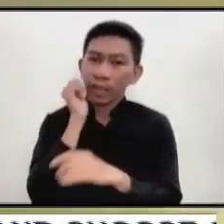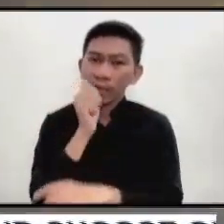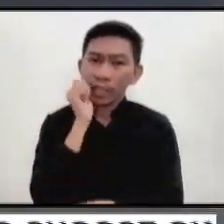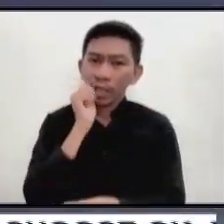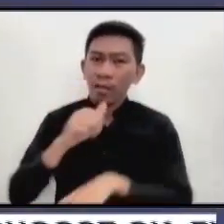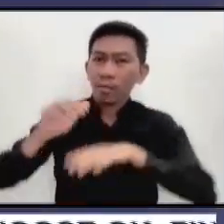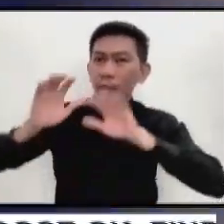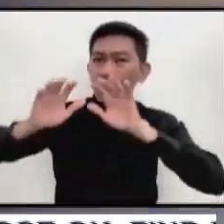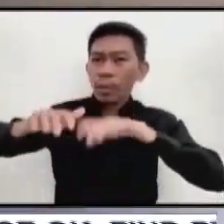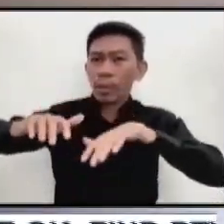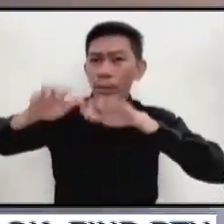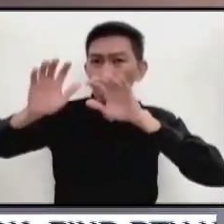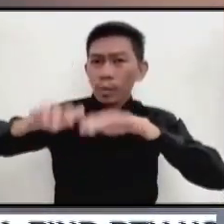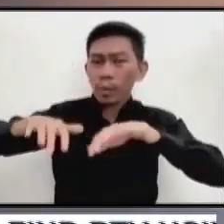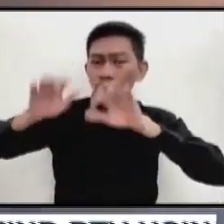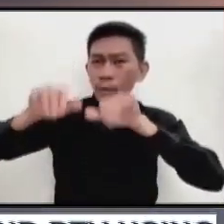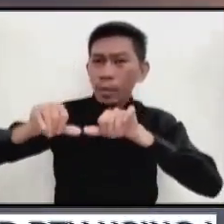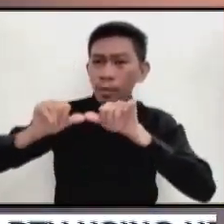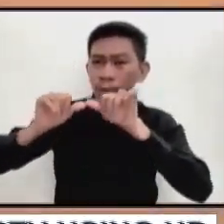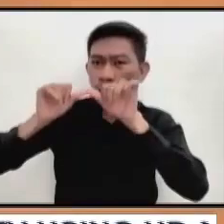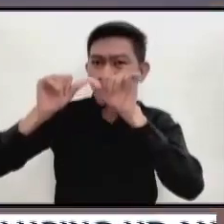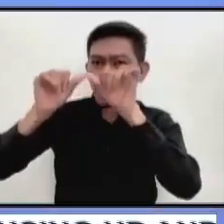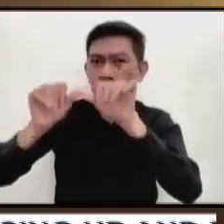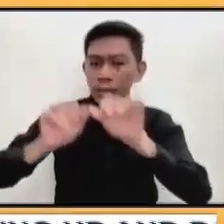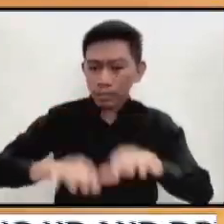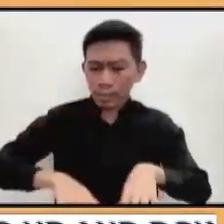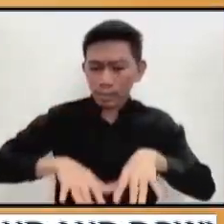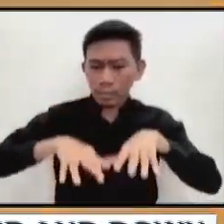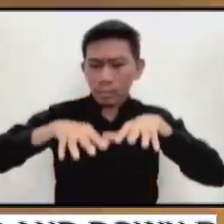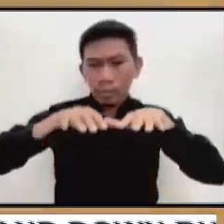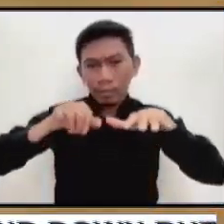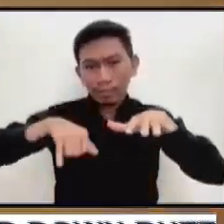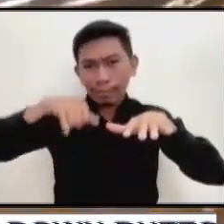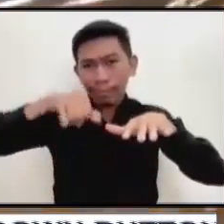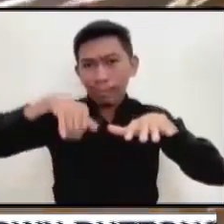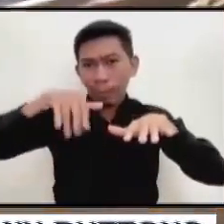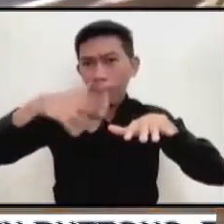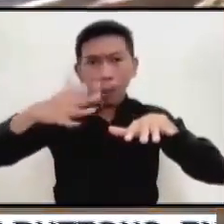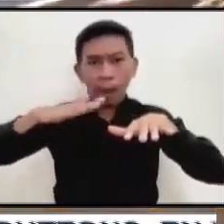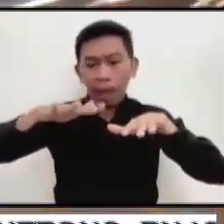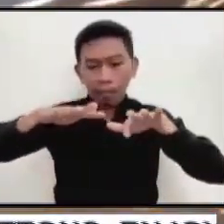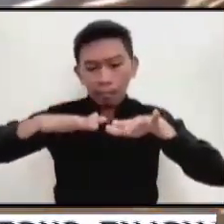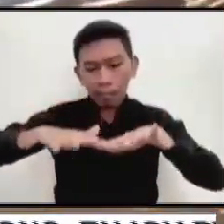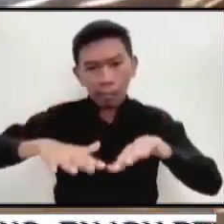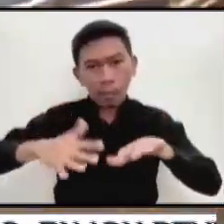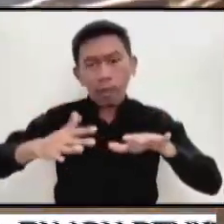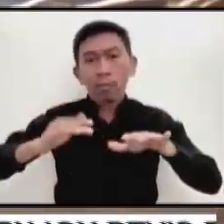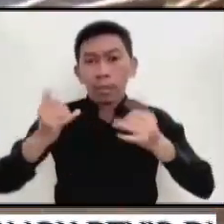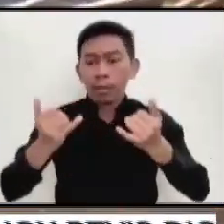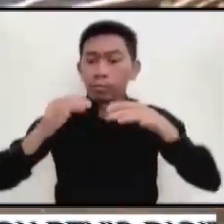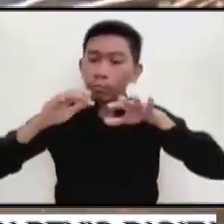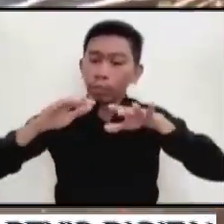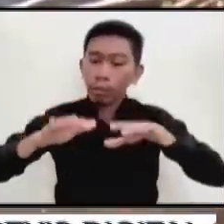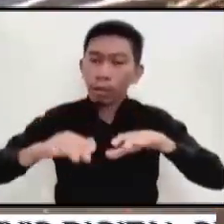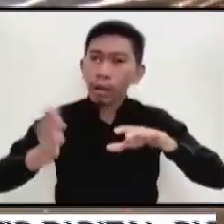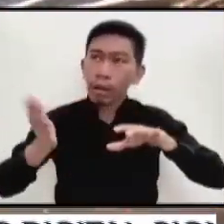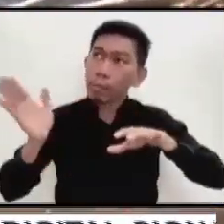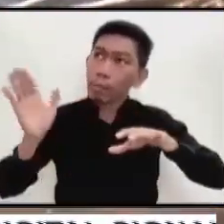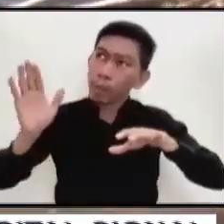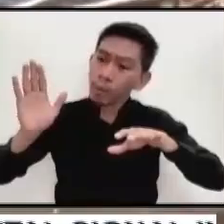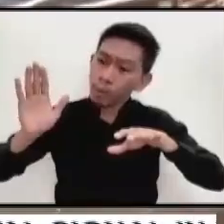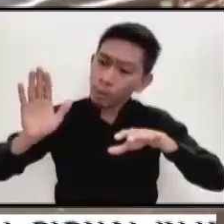hindi humuhupa yung tubig. Ngayon, medyo okay. Pero mamaya, later in the afternoon, like